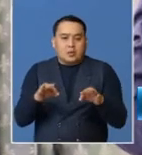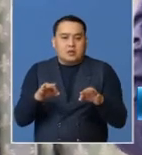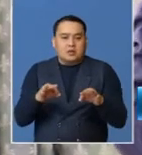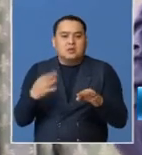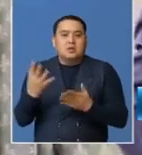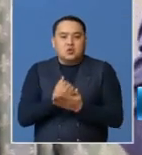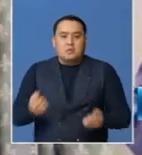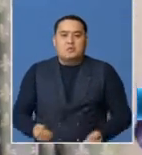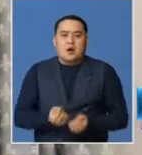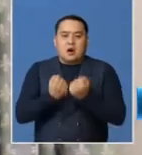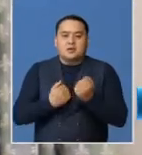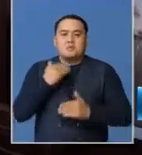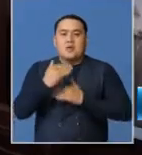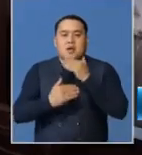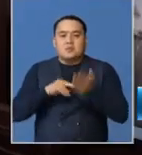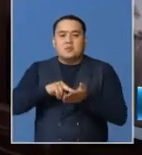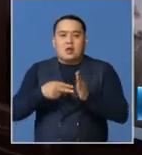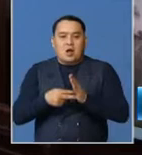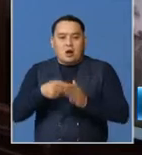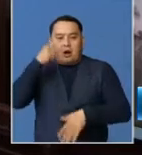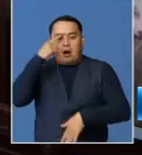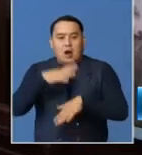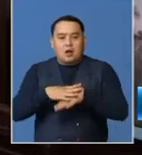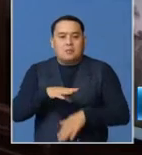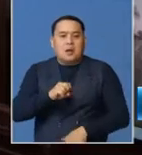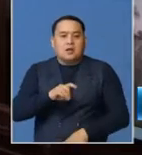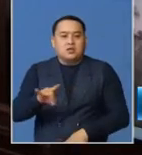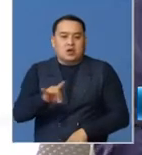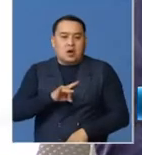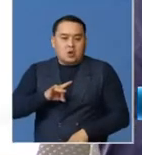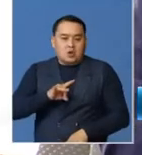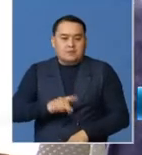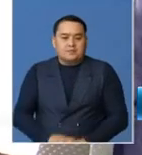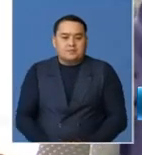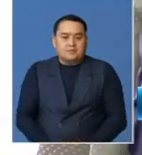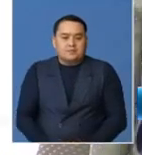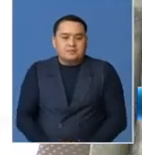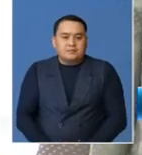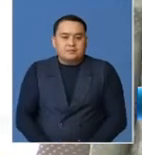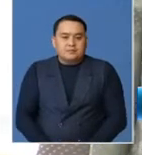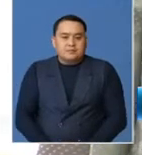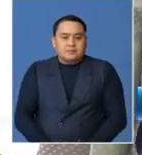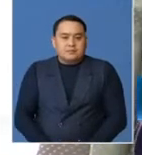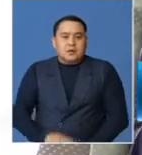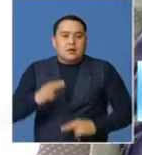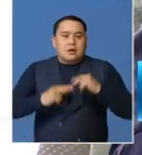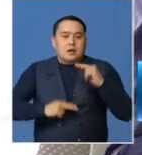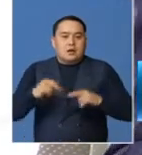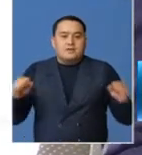Нашли поддержку и перспективные планы акима Балхашского района. Для